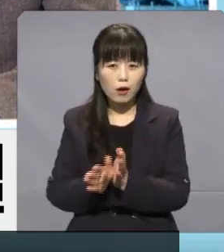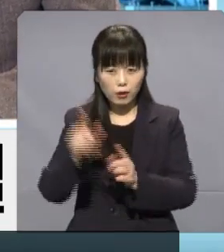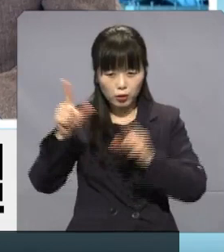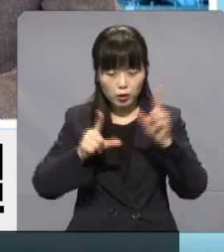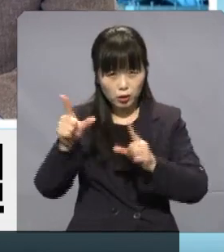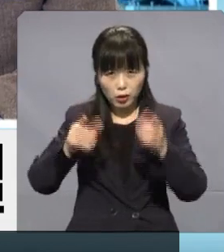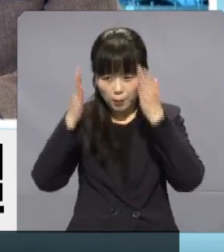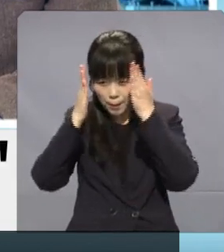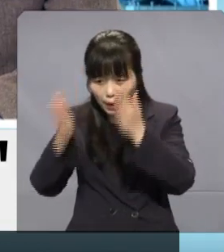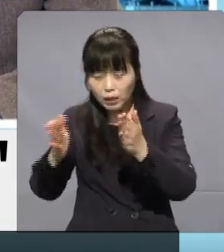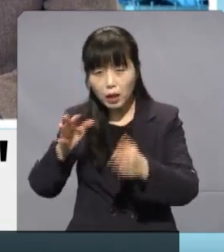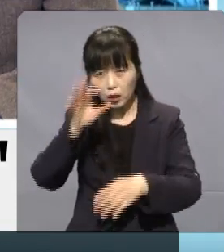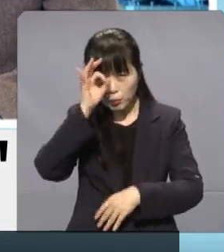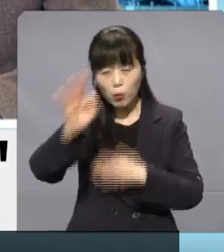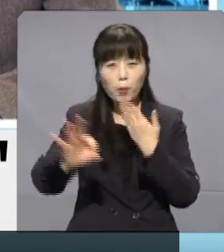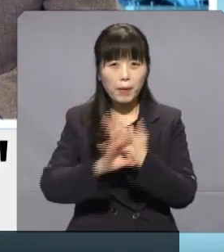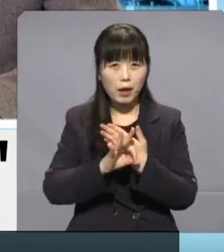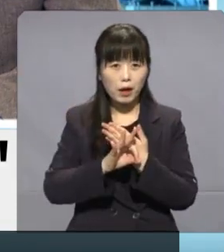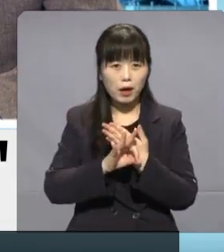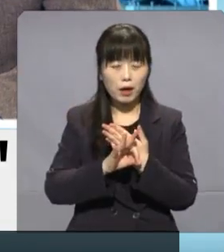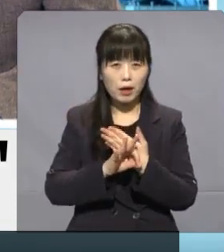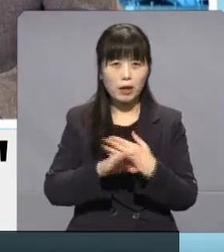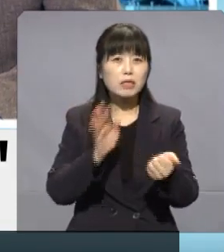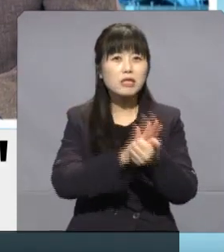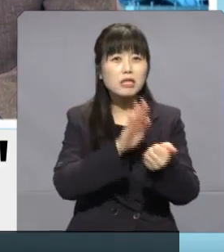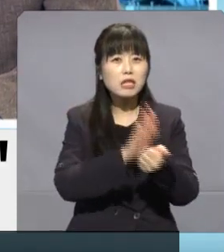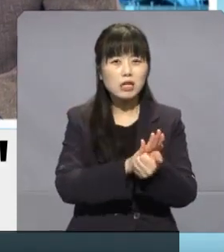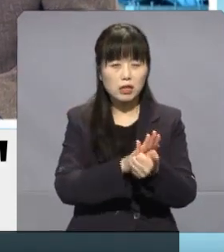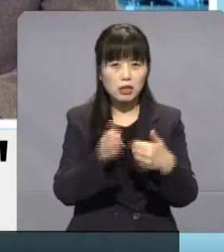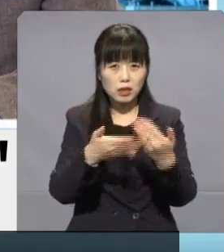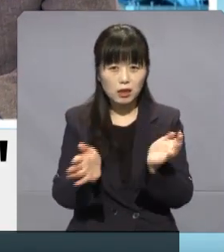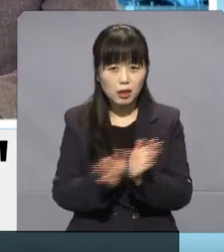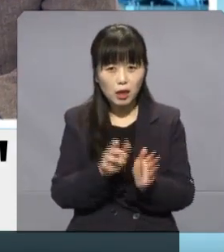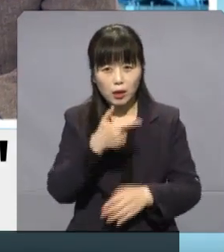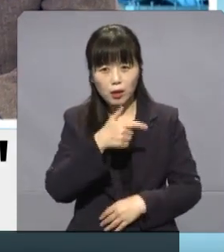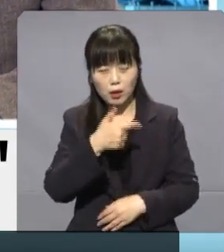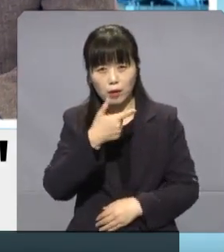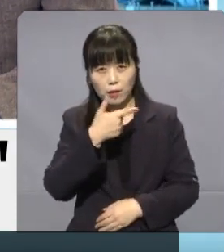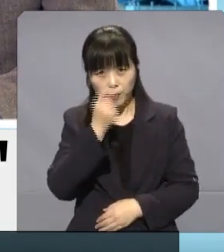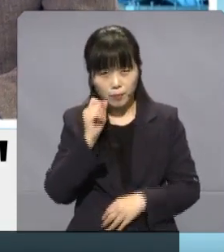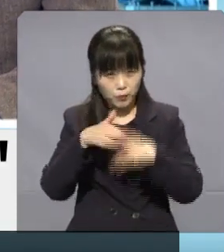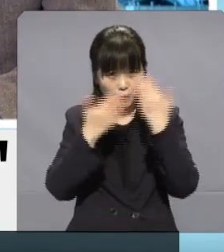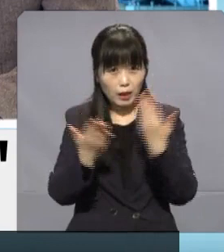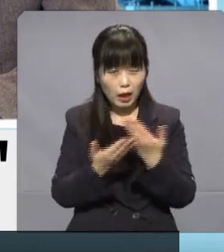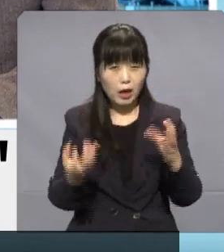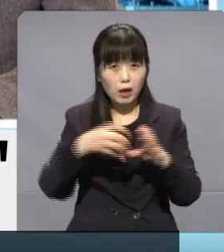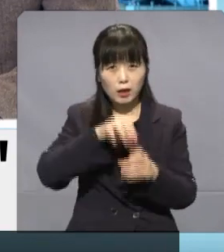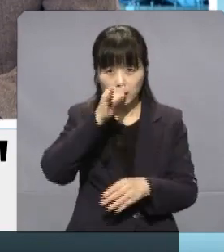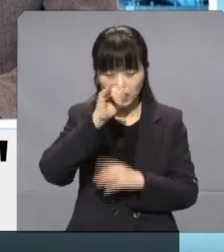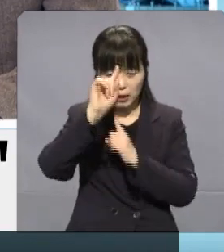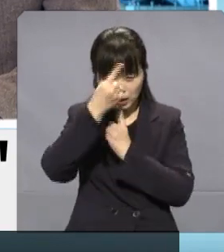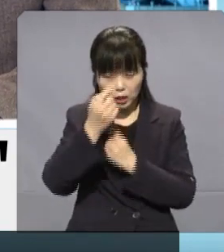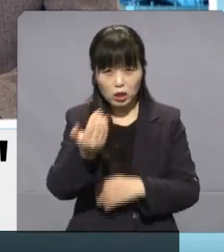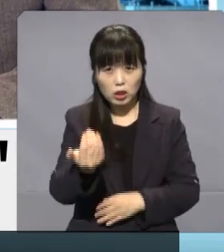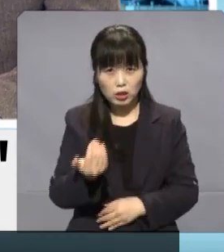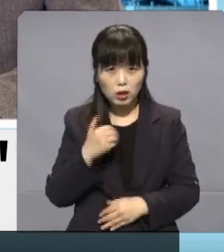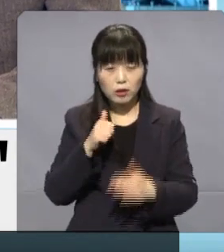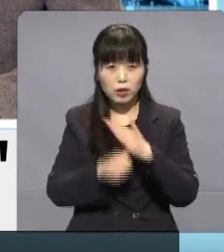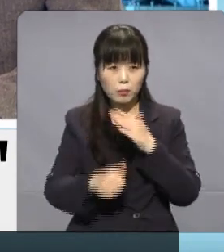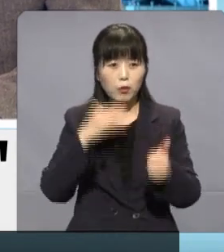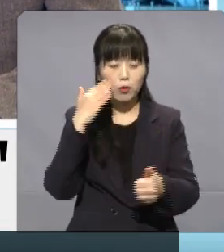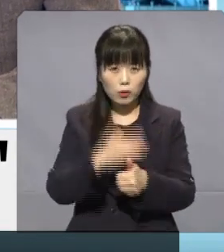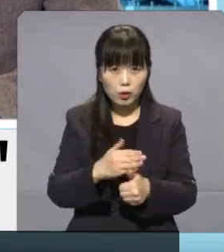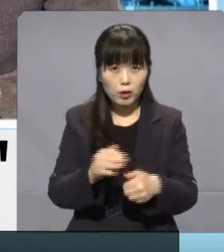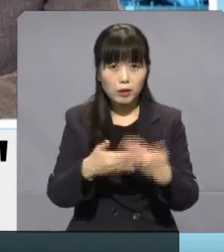보면, 방향을 보면, 일단 지지층의 결집, 여기에 모든 걸 맞췄습니다. 뭐, 이준석 찍어내기부터 시작해서 지금